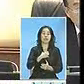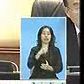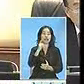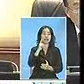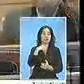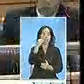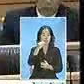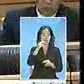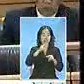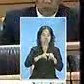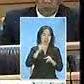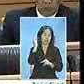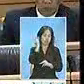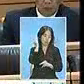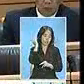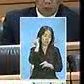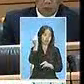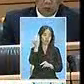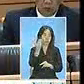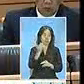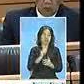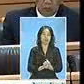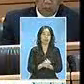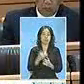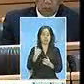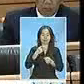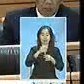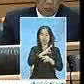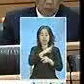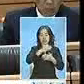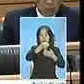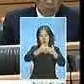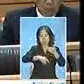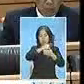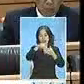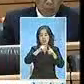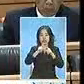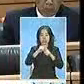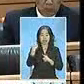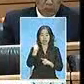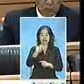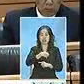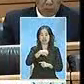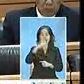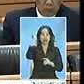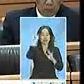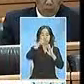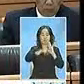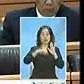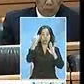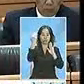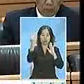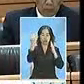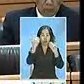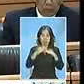ฟังก่อนนะครับให้ท่านสมาชิกเพื่อนสมาชิกหลายท่านอภิปรายก่อนนะครับแ